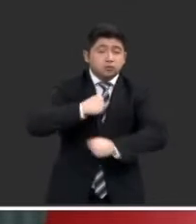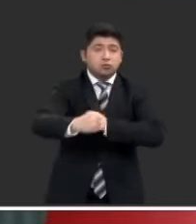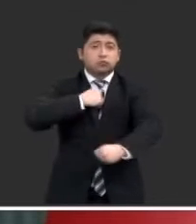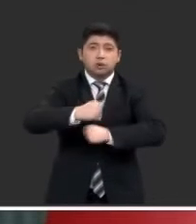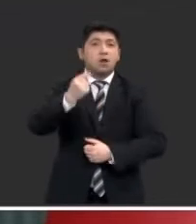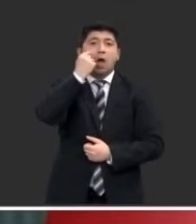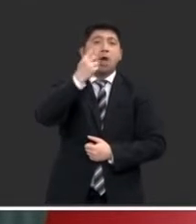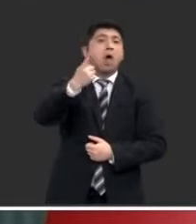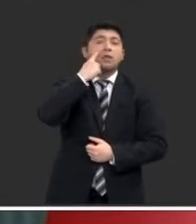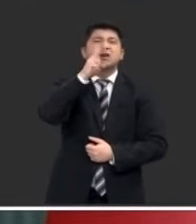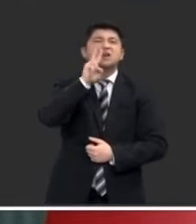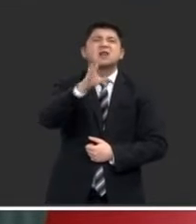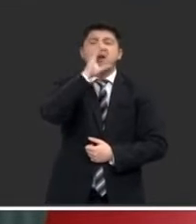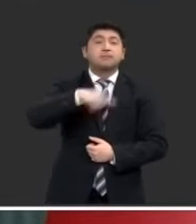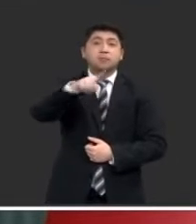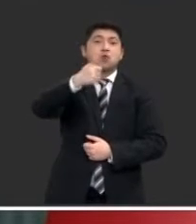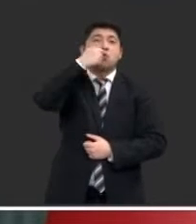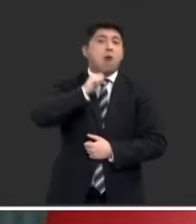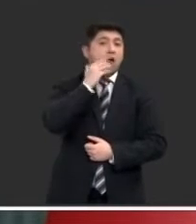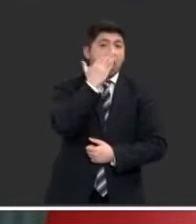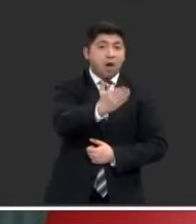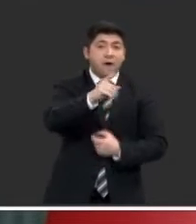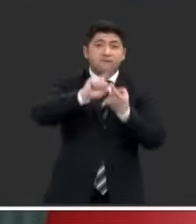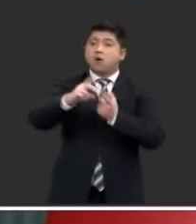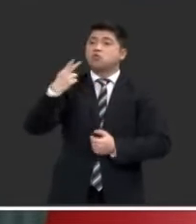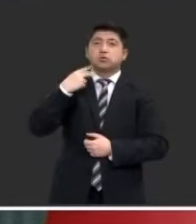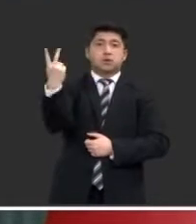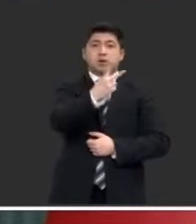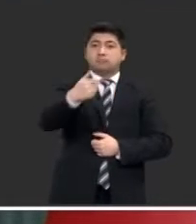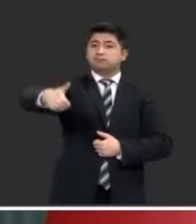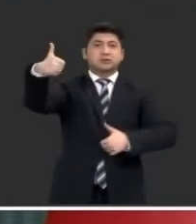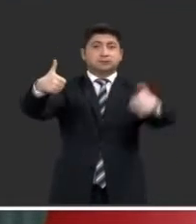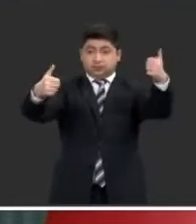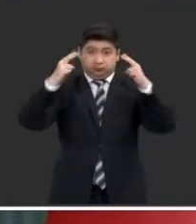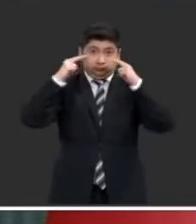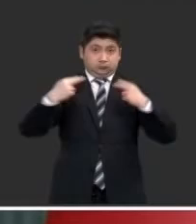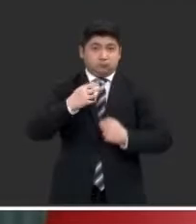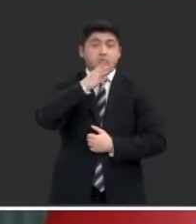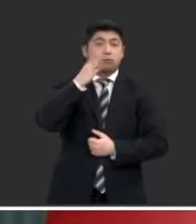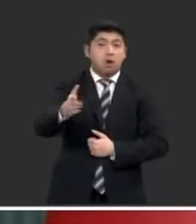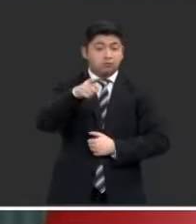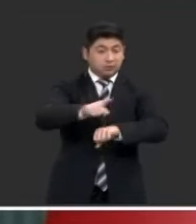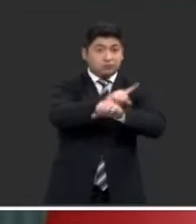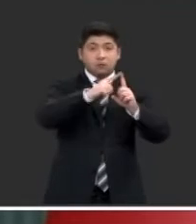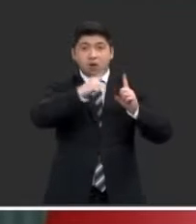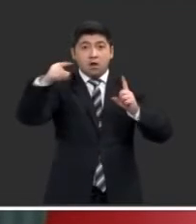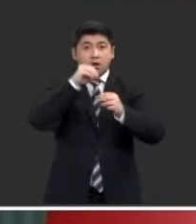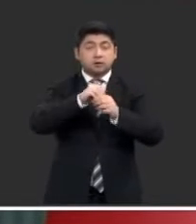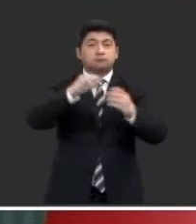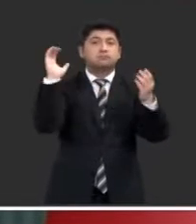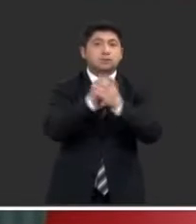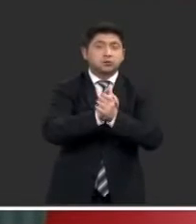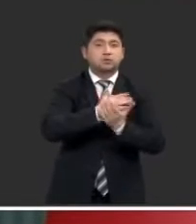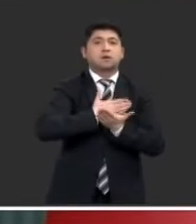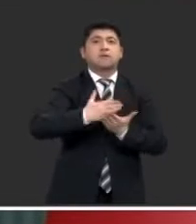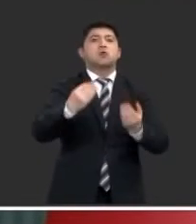inşa idi bizzat Ukrayna ve Rusya lideridir yine bu süreçte barış ve